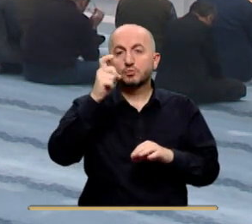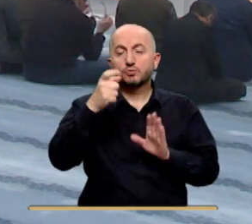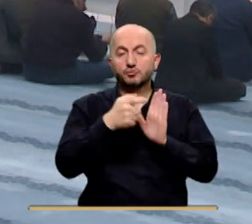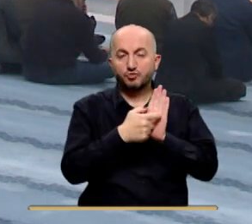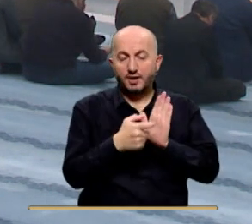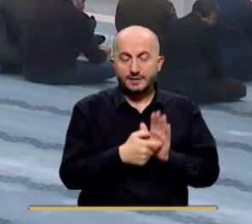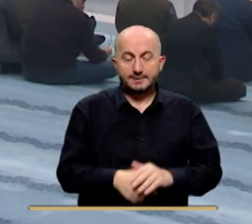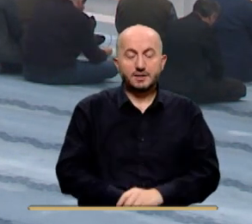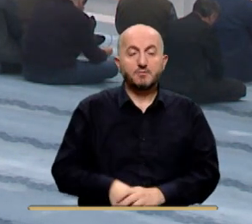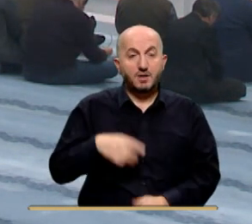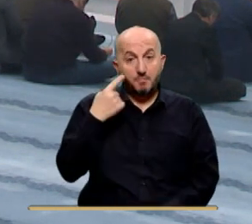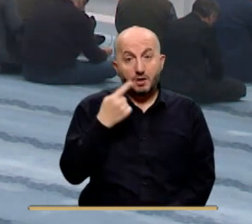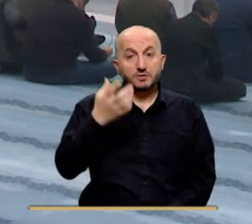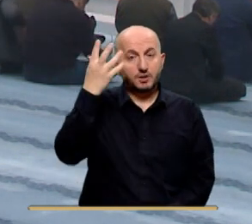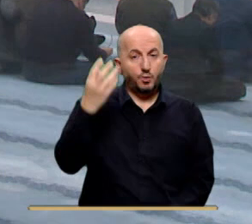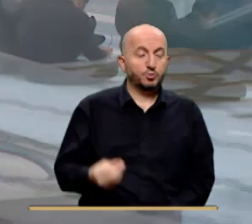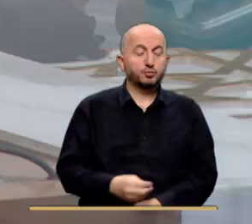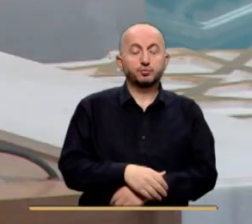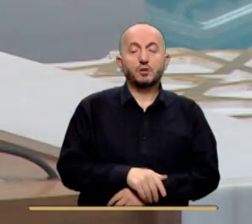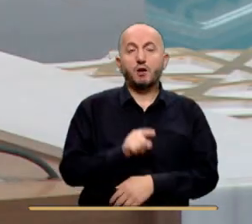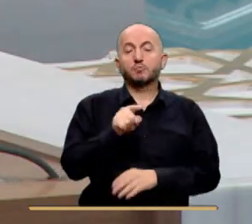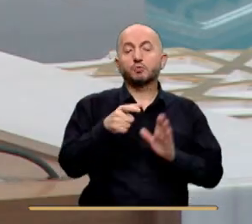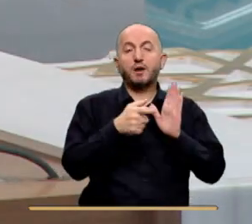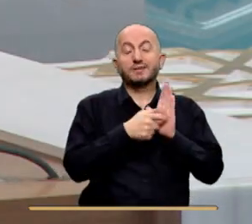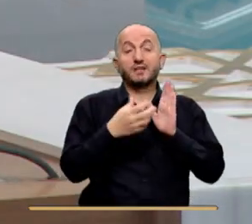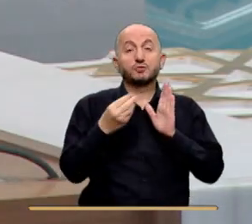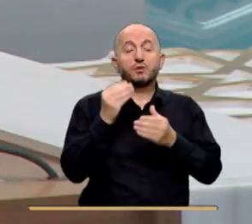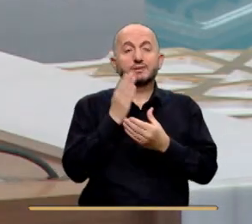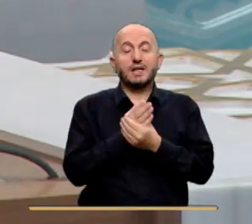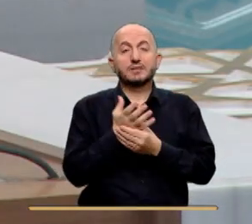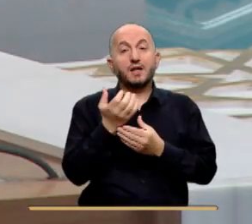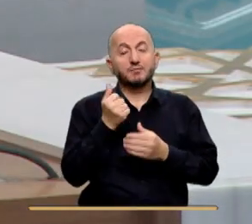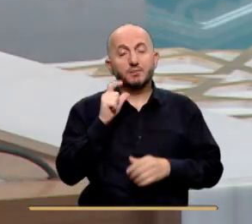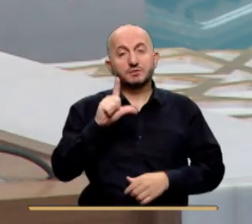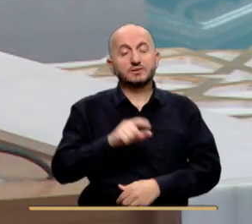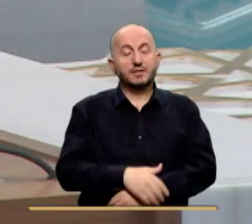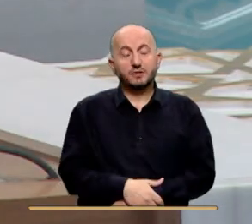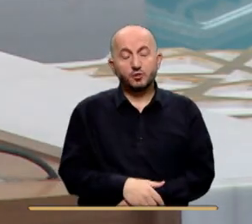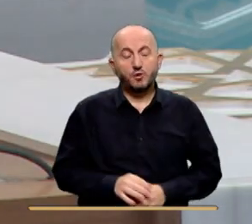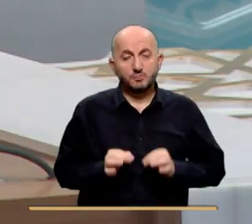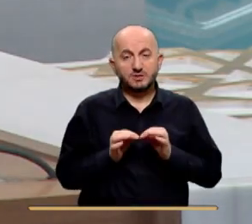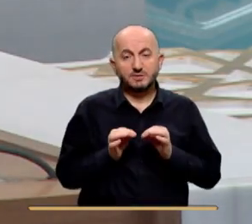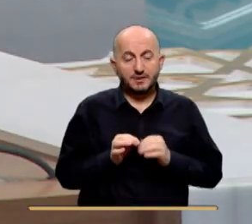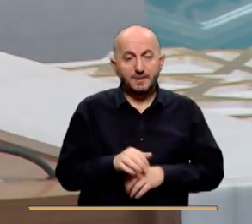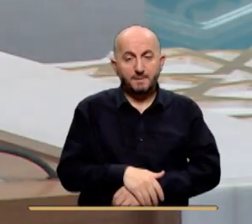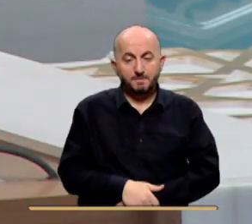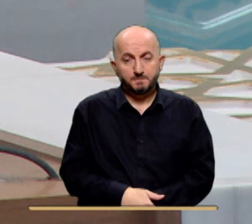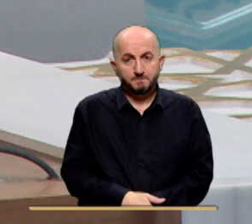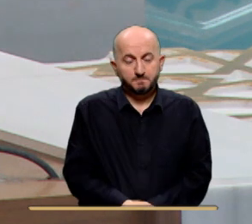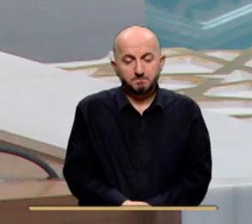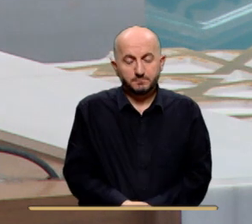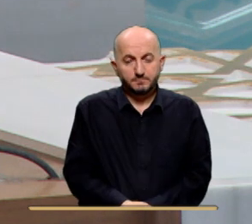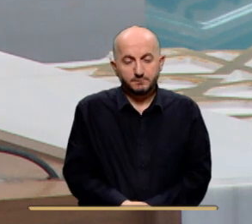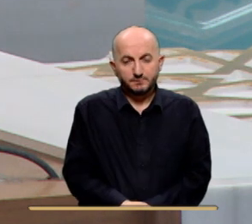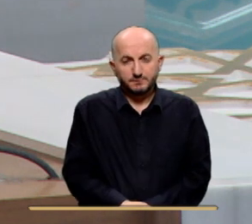129. ayeti kerimeye bakacak olursak, bu ayetten de çok dersler çıkartmamız gerekiyor. Bismillah. Rabbena